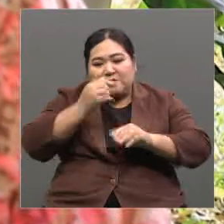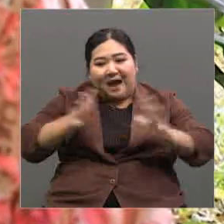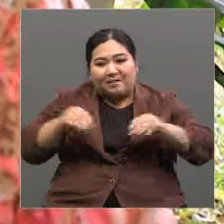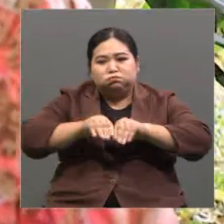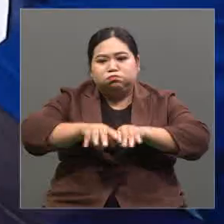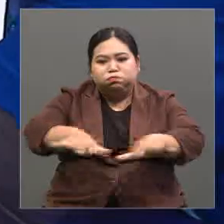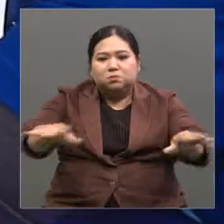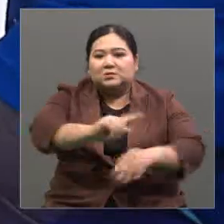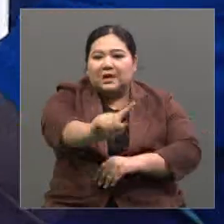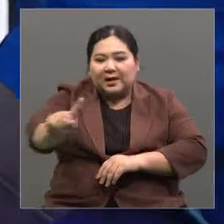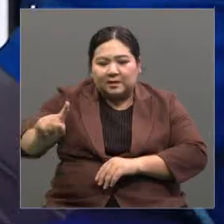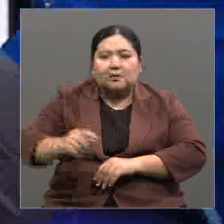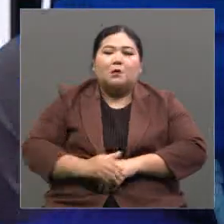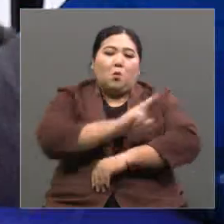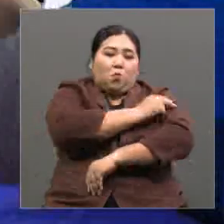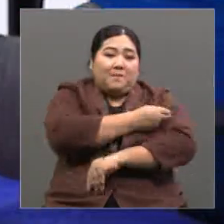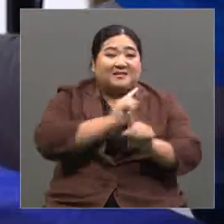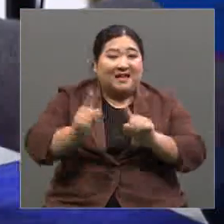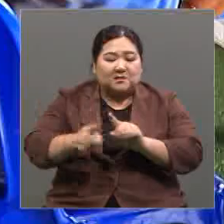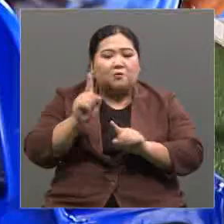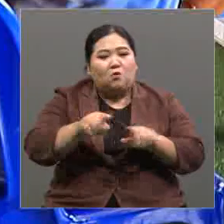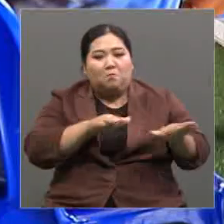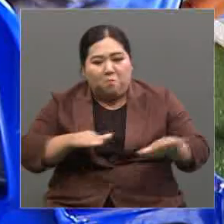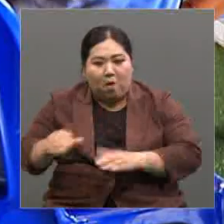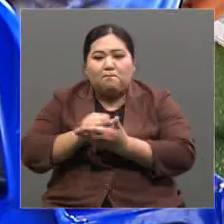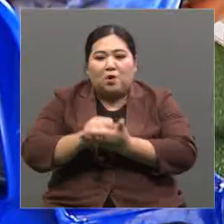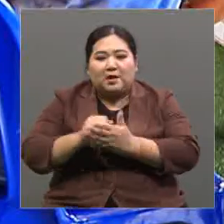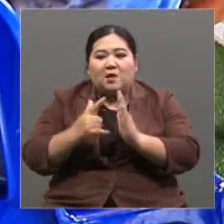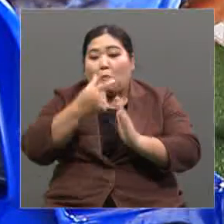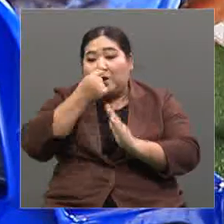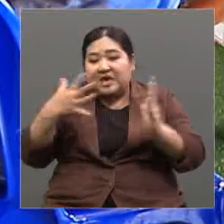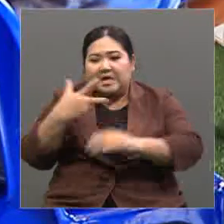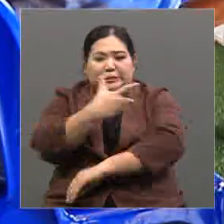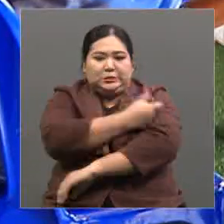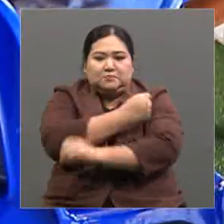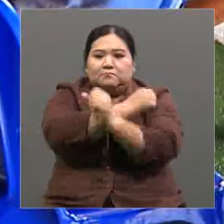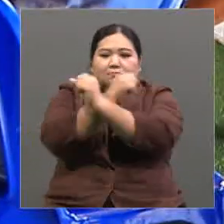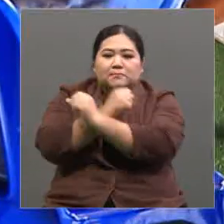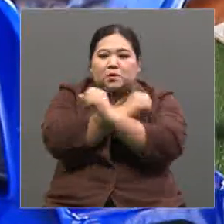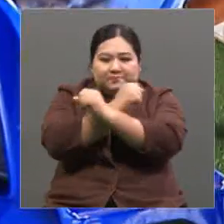รวมทั้งให้ทุกโรงพยาบาลเตรียมพร้อมให้บริการฉีดวัคซีนป้องกันไข้หวัดใหญ่ด้วย